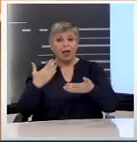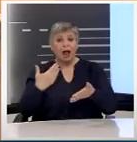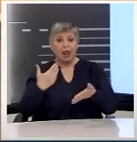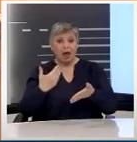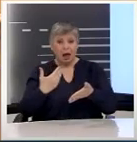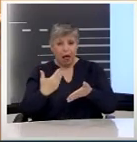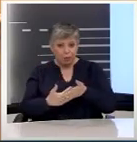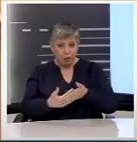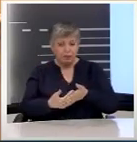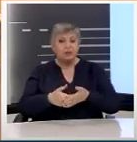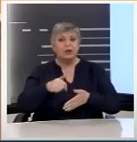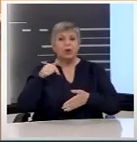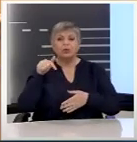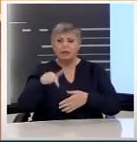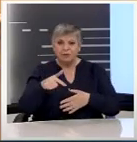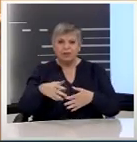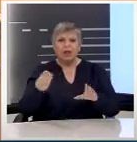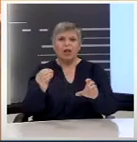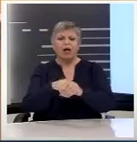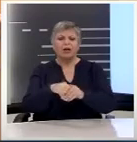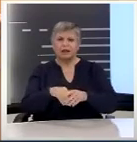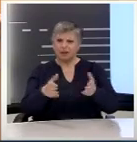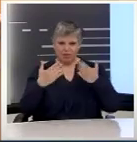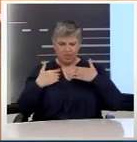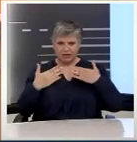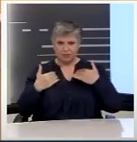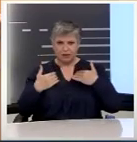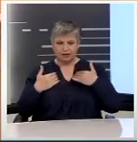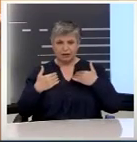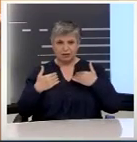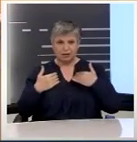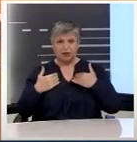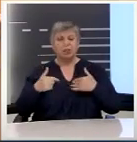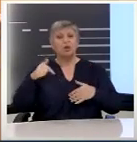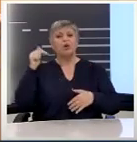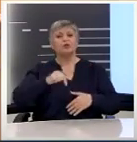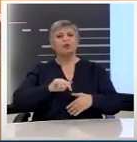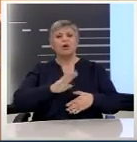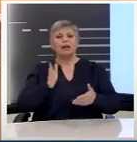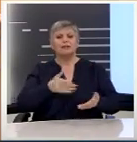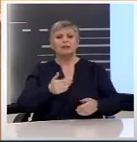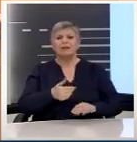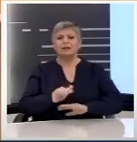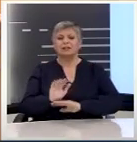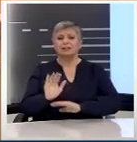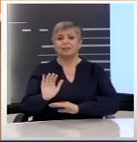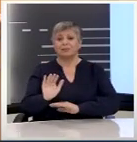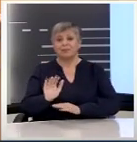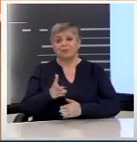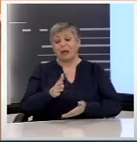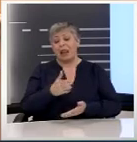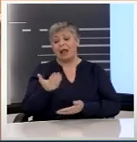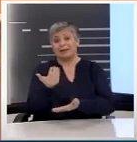Ερχόσαστε λοιπόν εσείς σήμερα και λέτε ότι υπάρχει θέμα που πρέπει να εξετάσει η Βουλή για τους ηθικούς